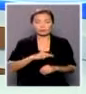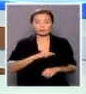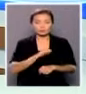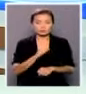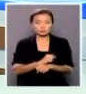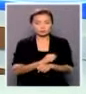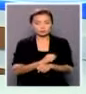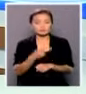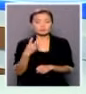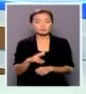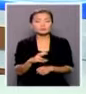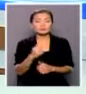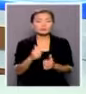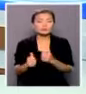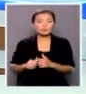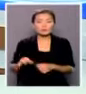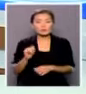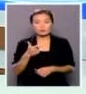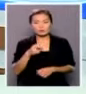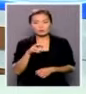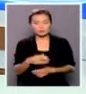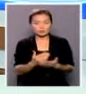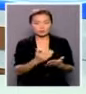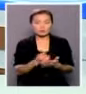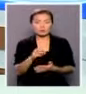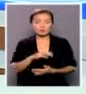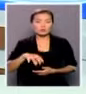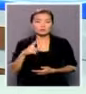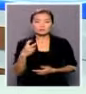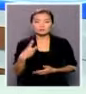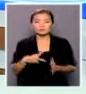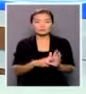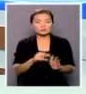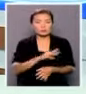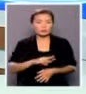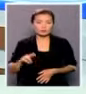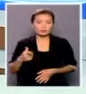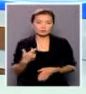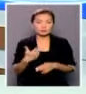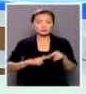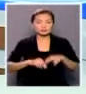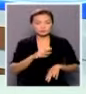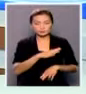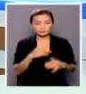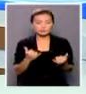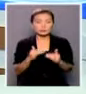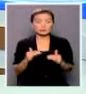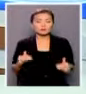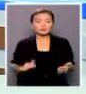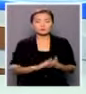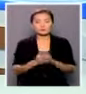тоқтатты. Қос нысанның әрқайсысы игілік бағдарламасы аясында 1 миллиард 128 миллион теңгеге салынған. Бөбек